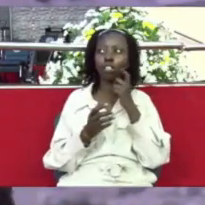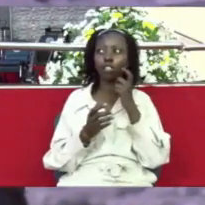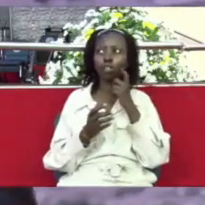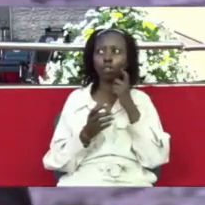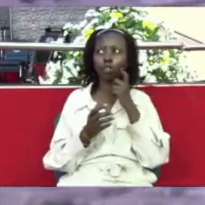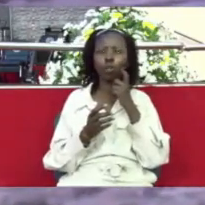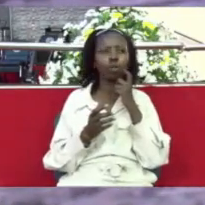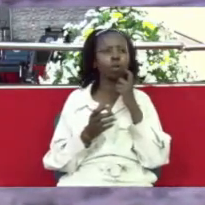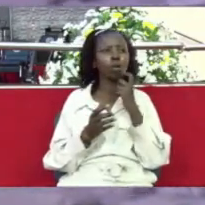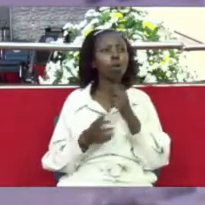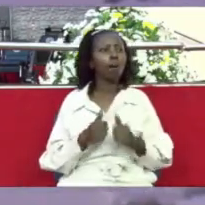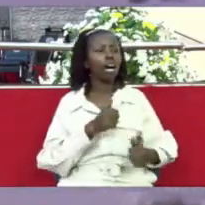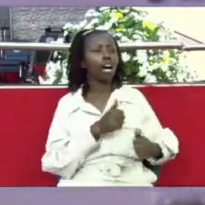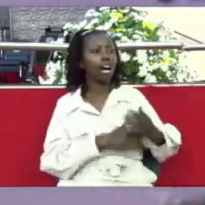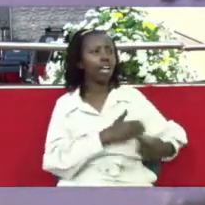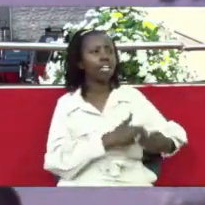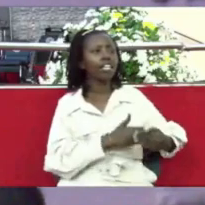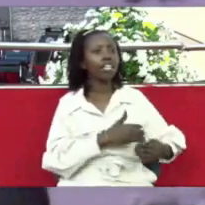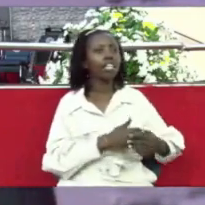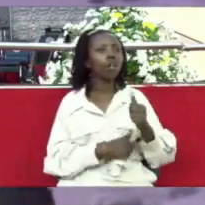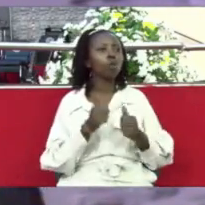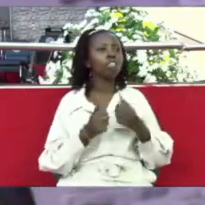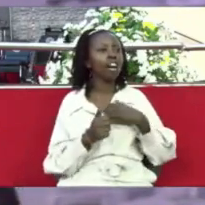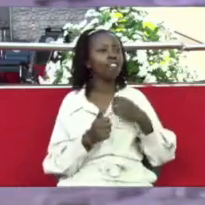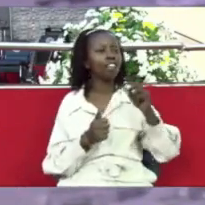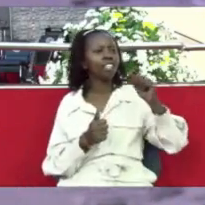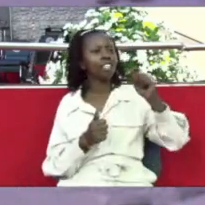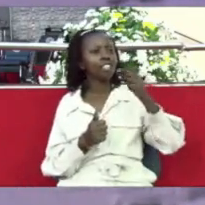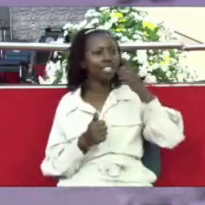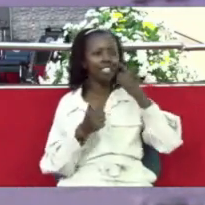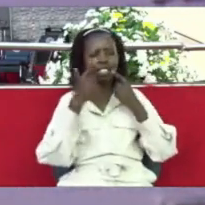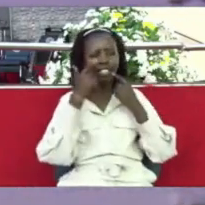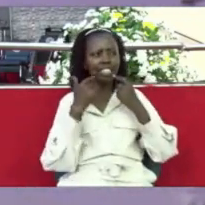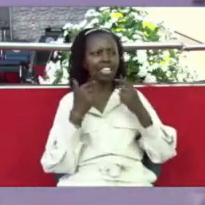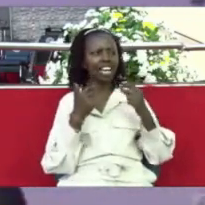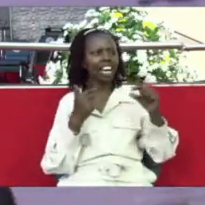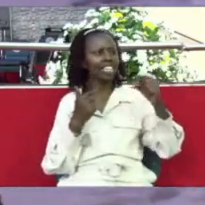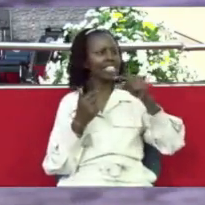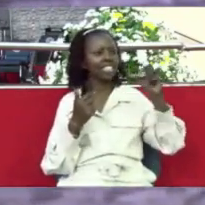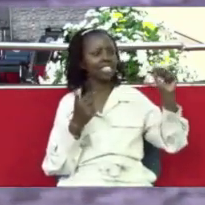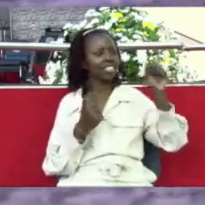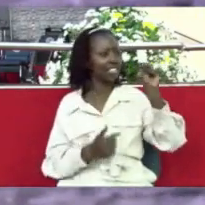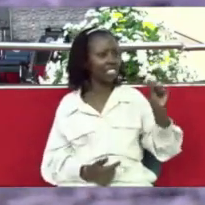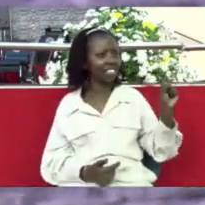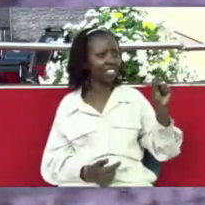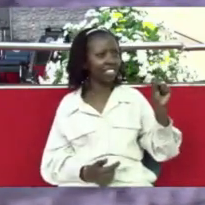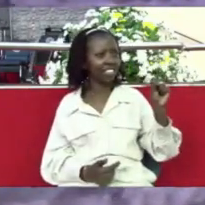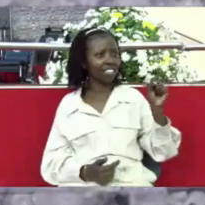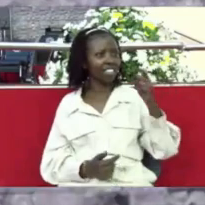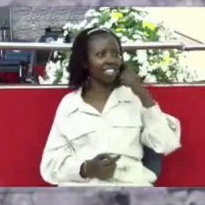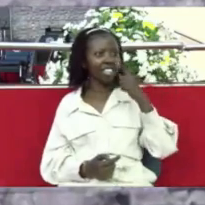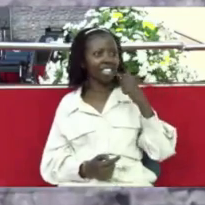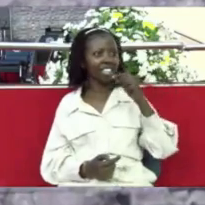produced the fog that burns your eyes and your skin. Wakati walikuwa wanafanya zile virugo zote na